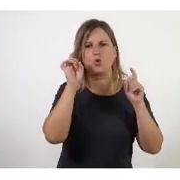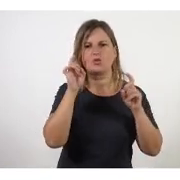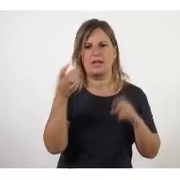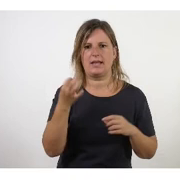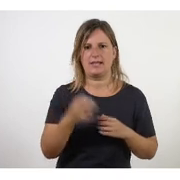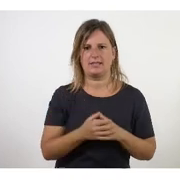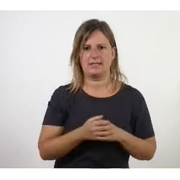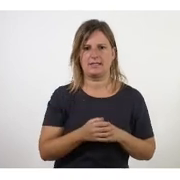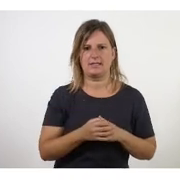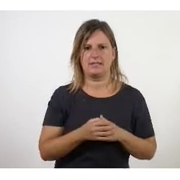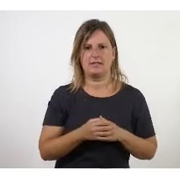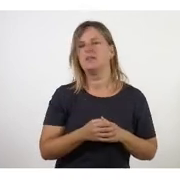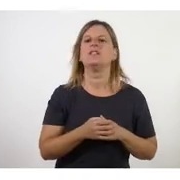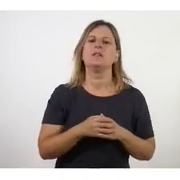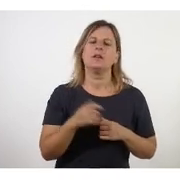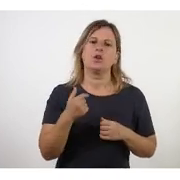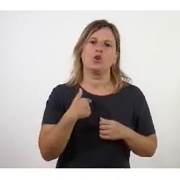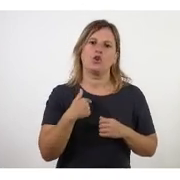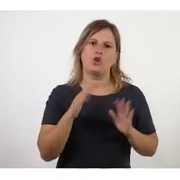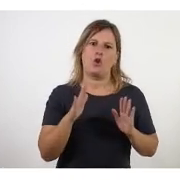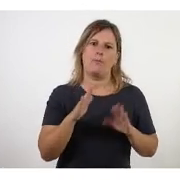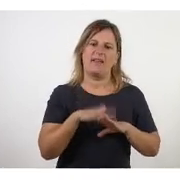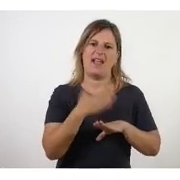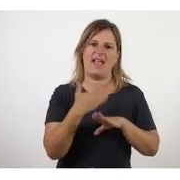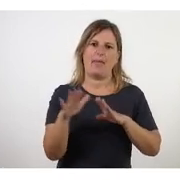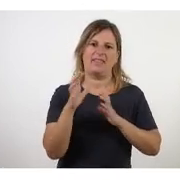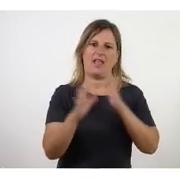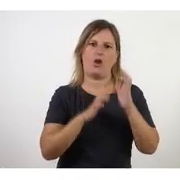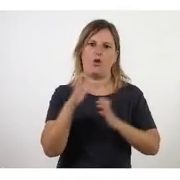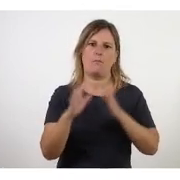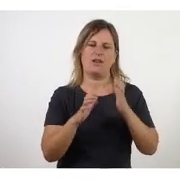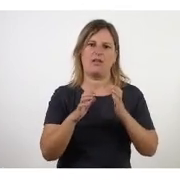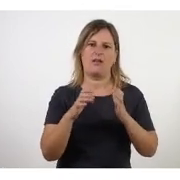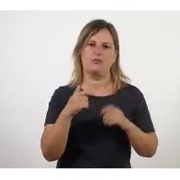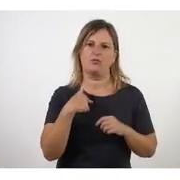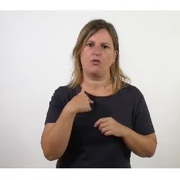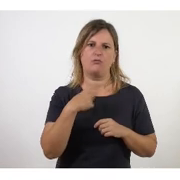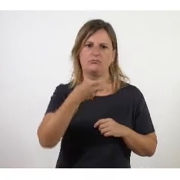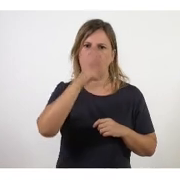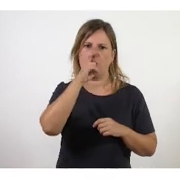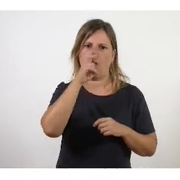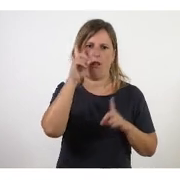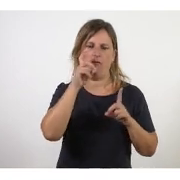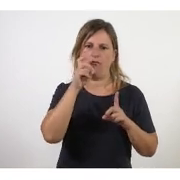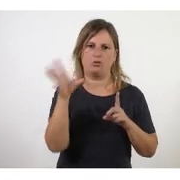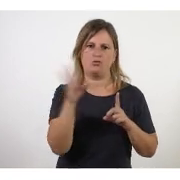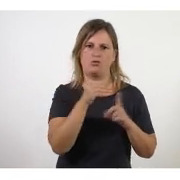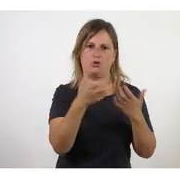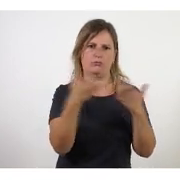veure, per no complicar-nos molt la vida a l'hora de fer-los, jo els faria totes les fotos que duressin el mateix. Depèn també